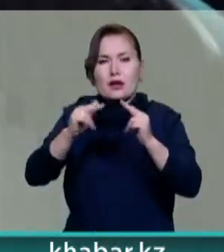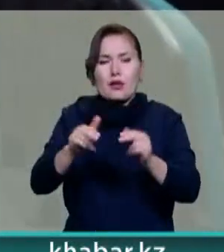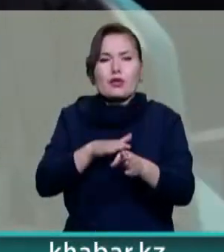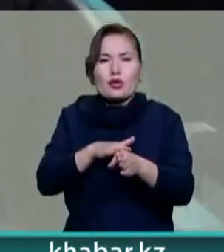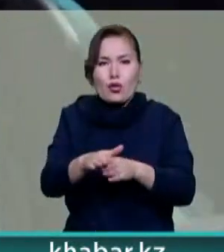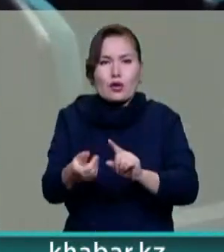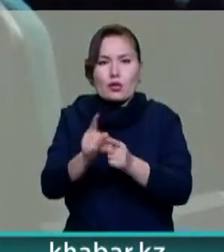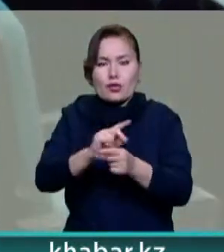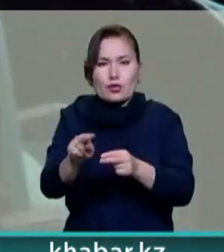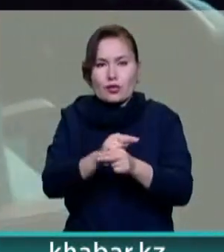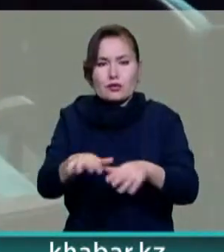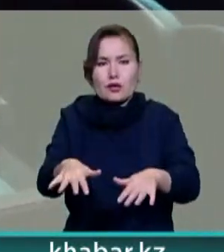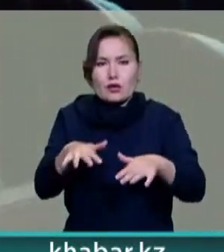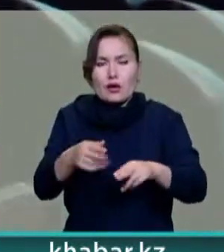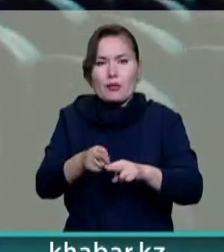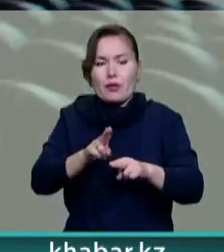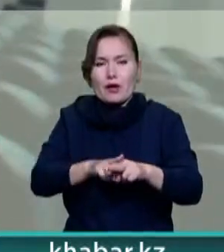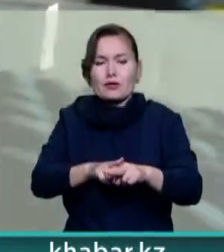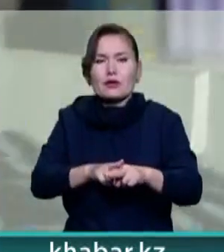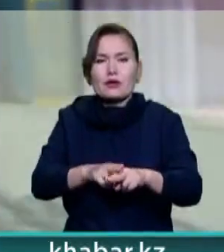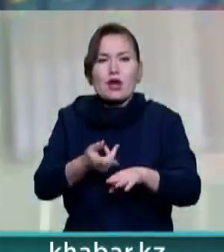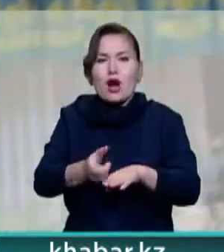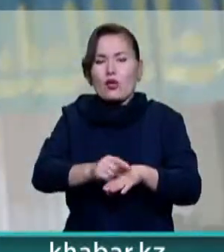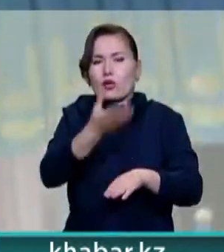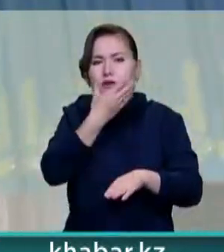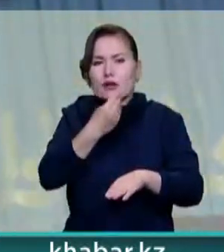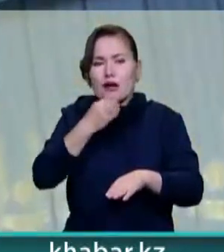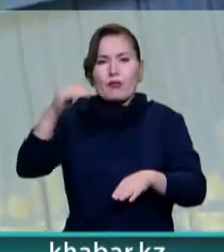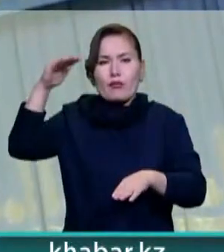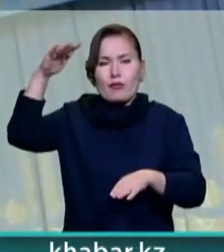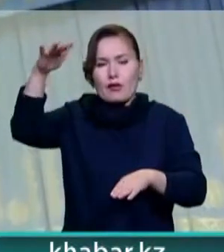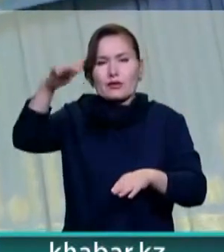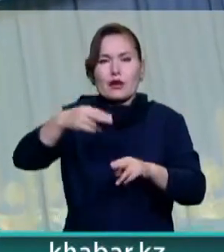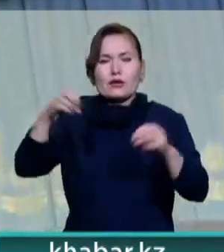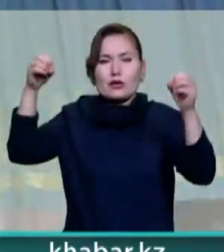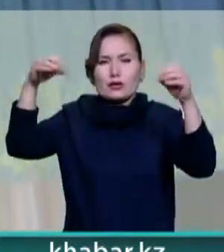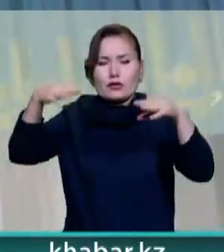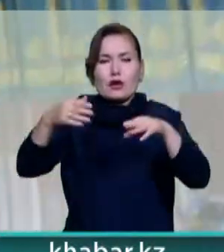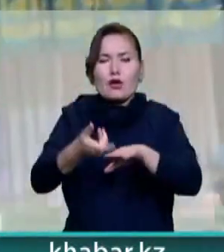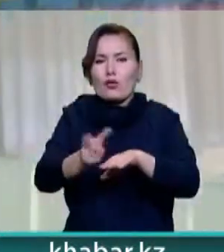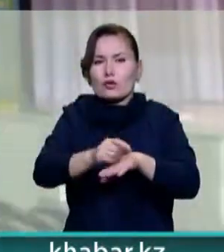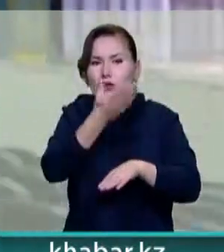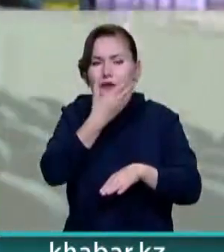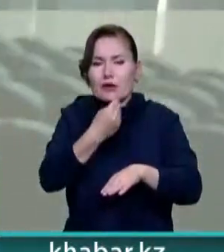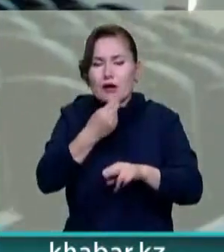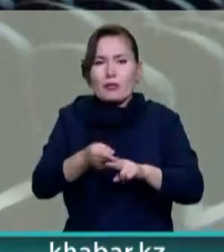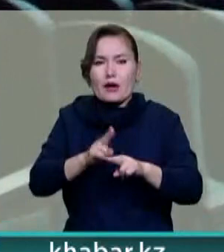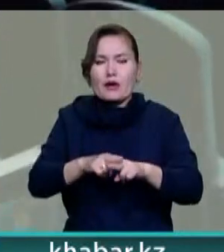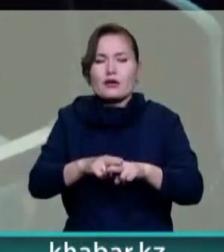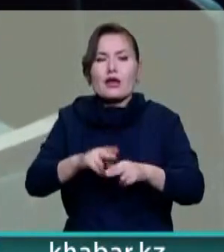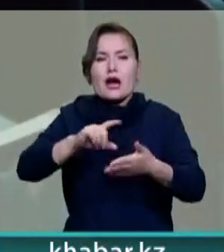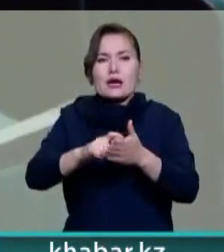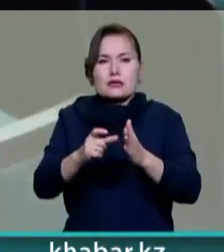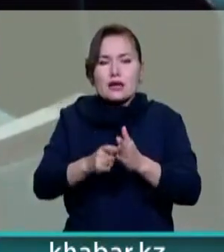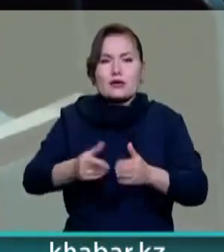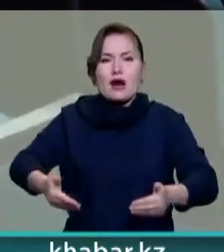толығымен жаңартылған. Жұлдызды аспан әсерін беретін софиттер көгілдірті сөзара үйлесім тапқан. Залдың қабырғалары